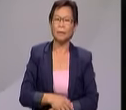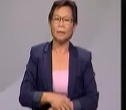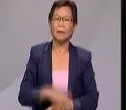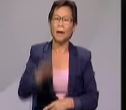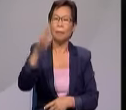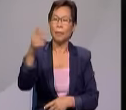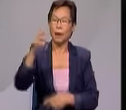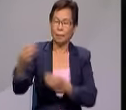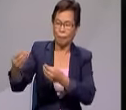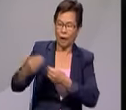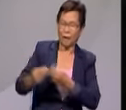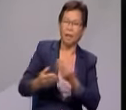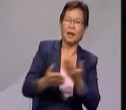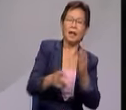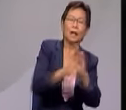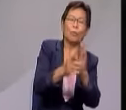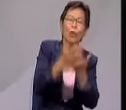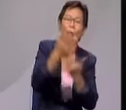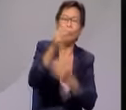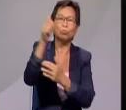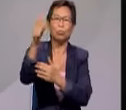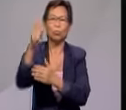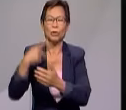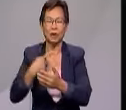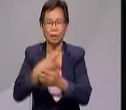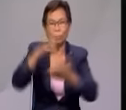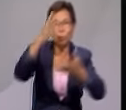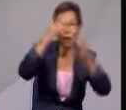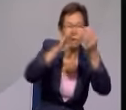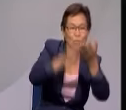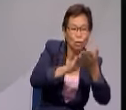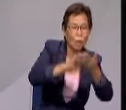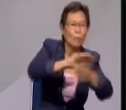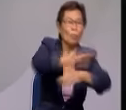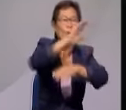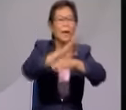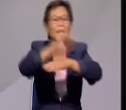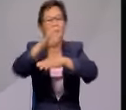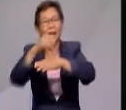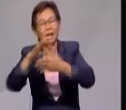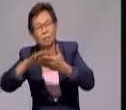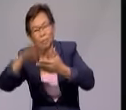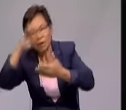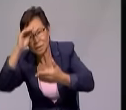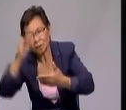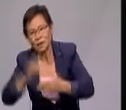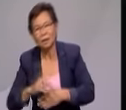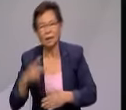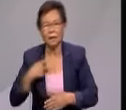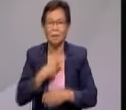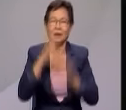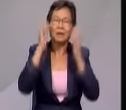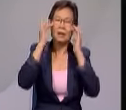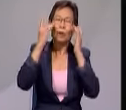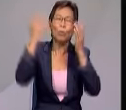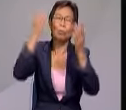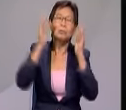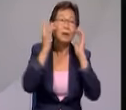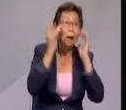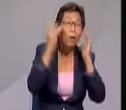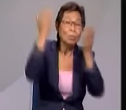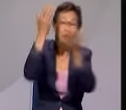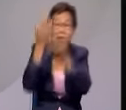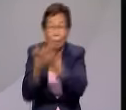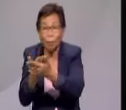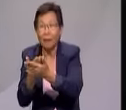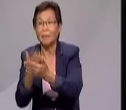apa facilities yang bagus, bagi kita belajar dekat sekolah sukan Bukit Jalil ya. Dari kita tak tahu apa sampai tahu dunia